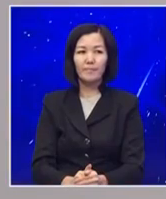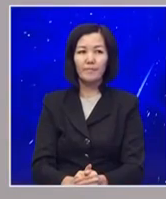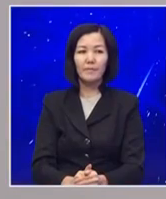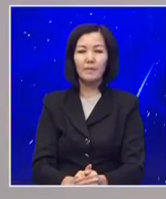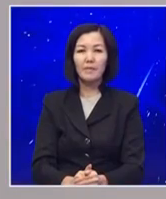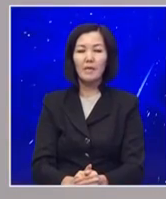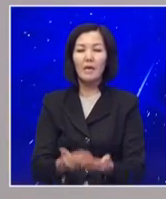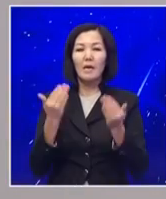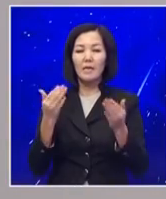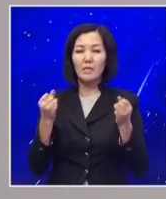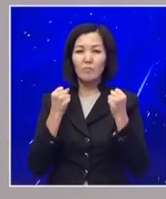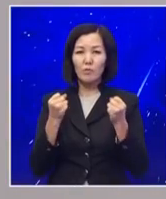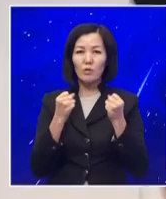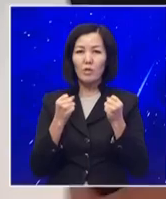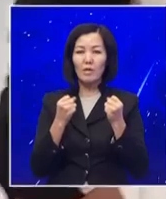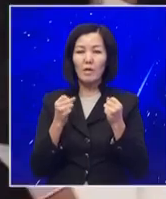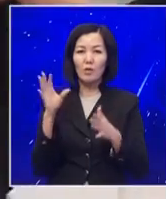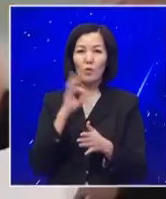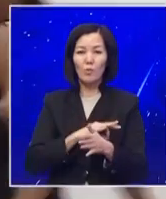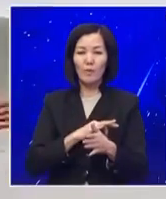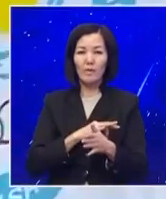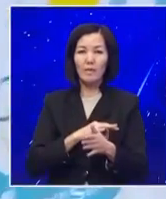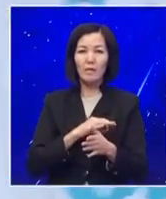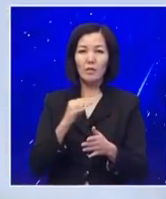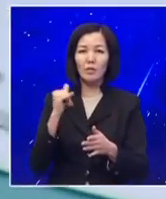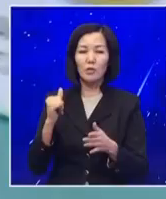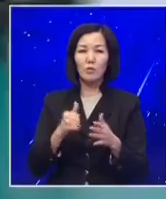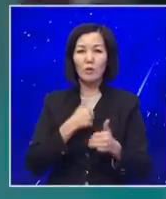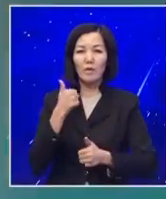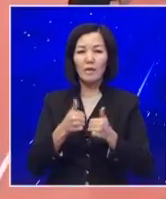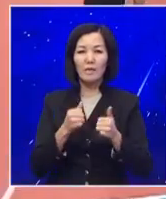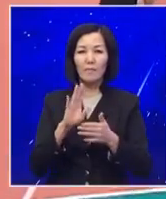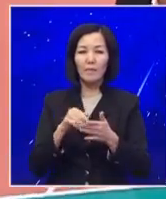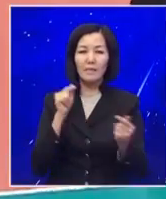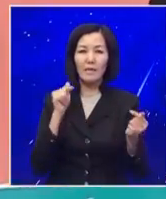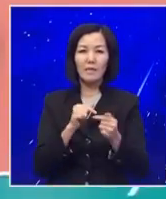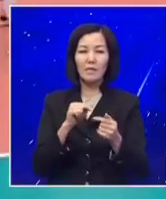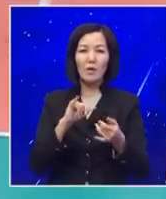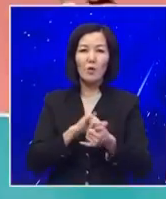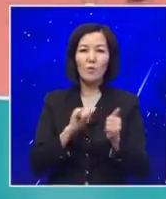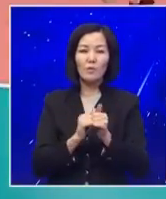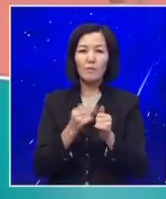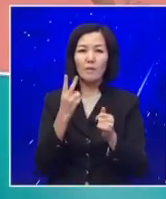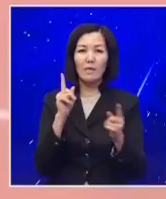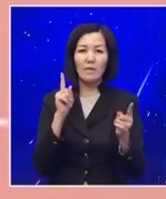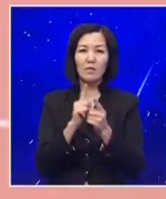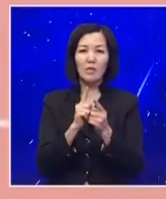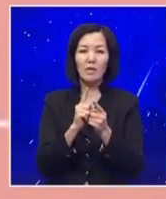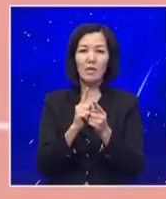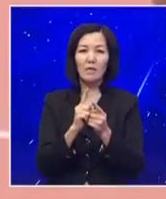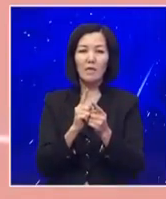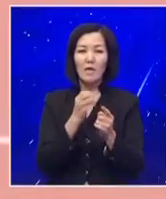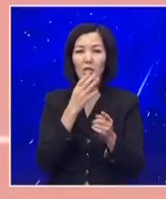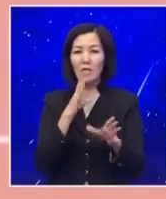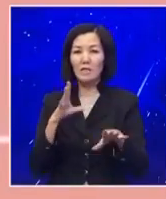Керек өңірінде спортшыларымыз ұпайдан шашу шығармады. Жетісулықтар чемпионаттағы басты қарсыласы Өскеменнің Алтайымен екі рет жолығып, екеуінде де тамаша